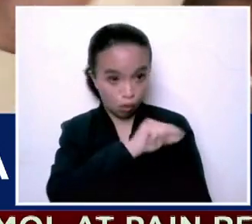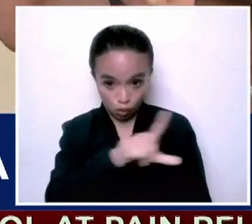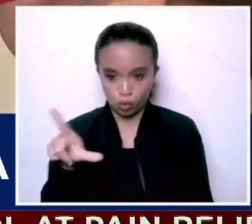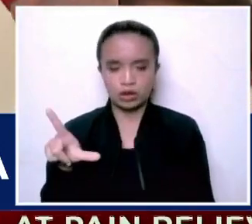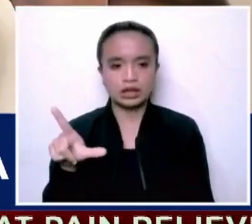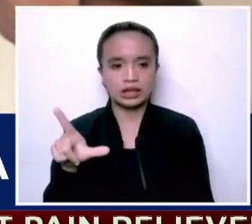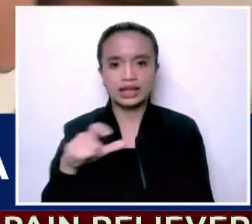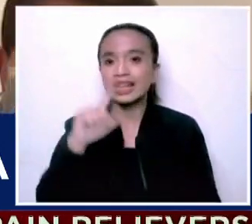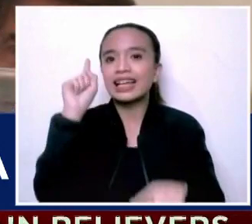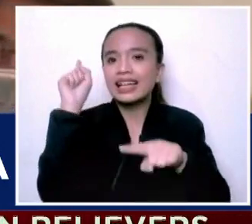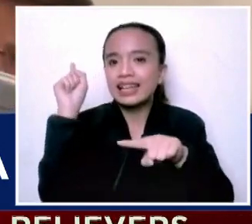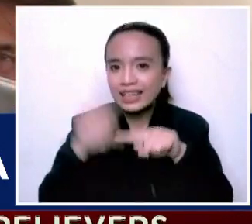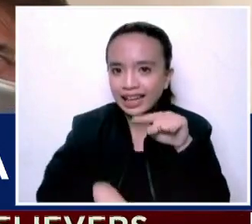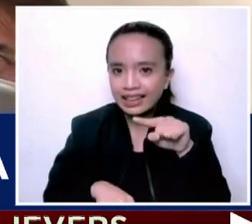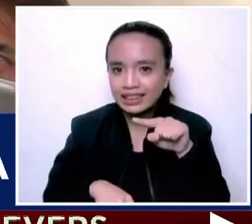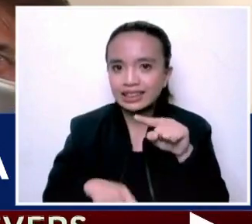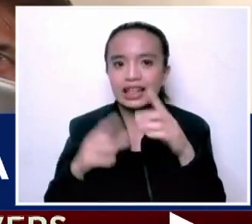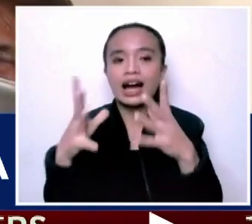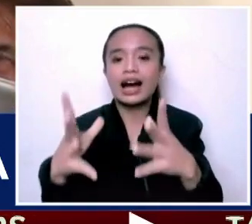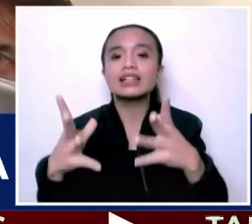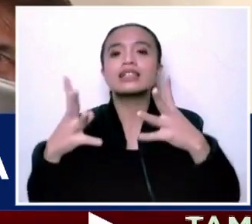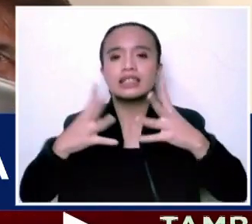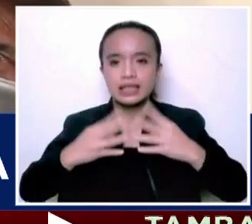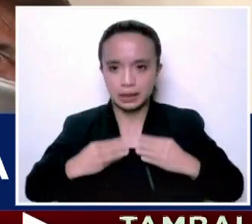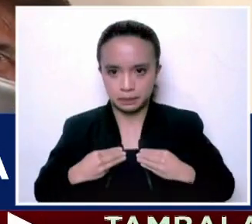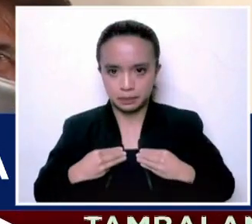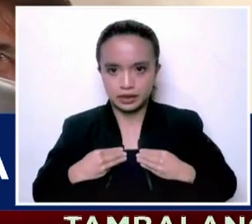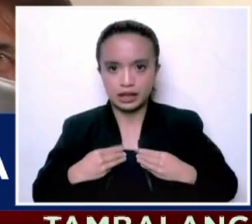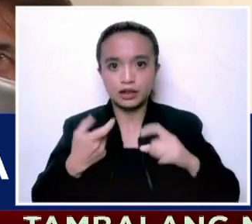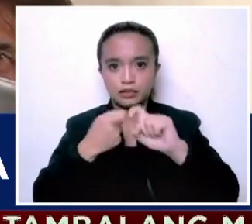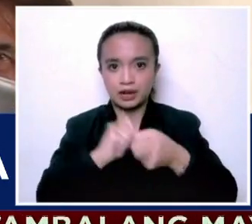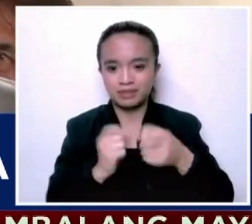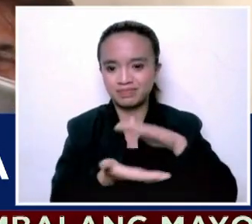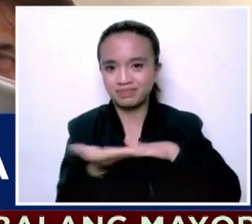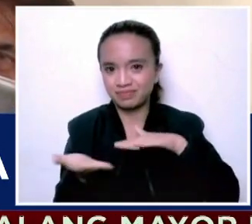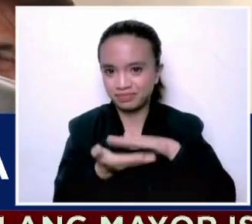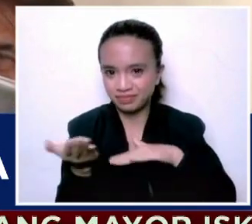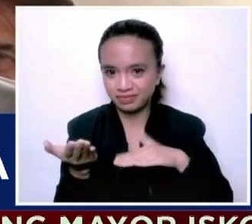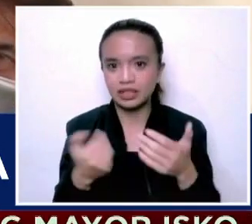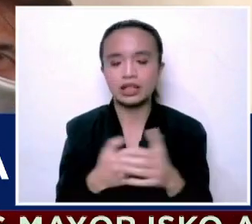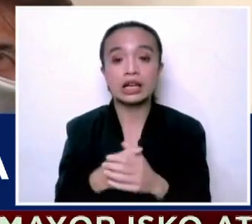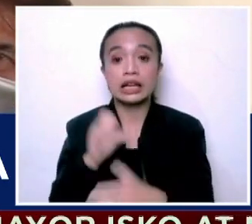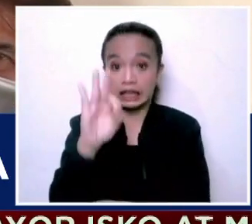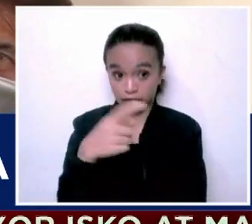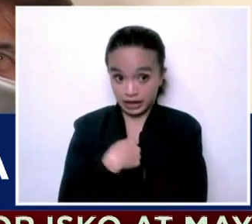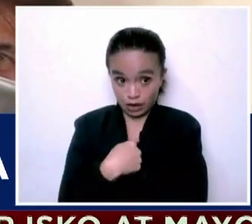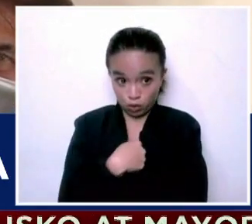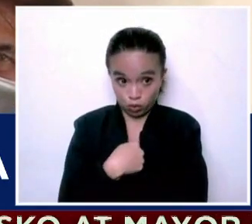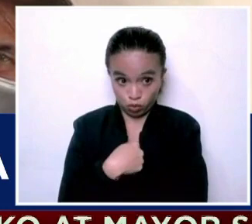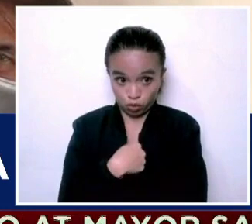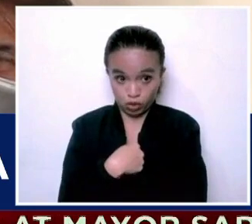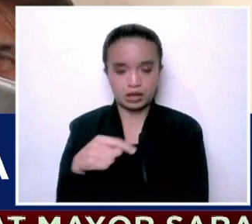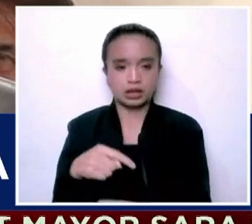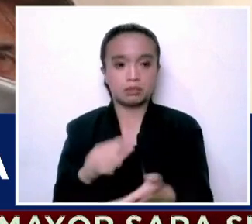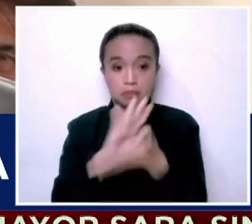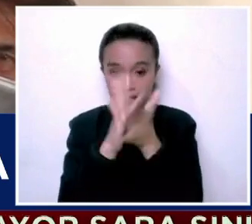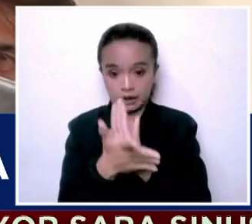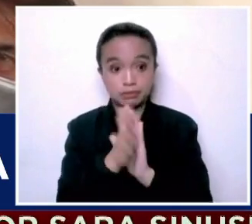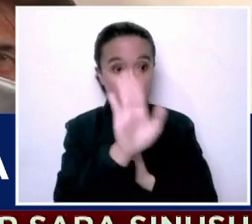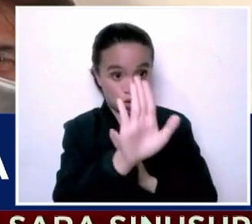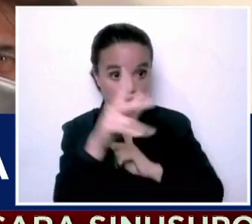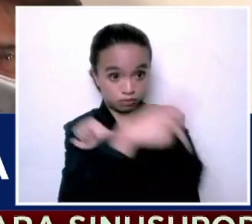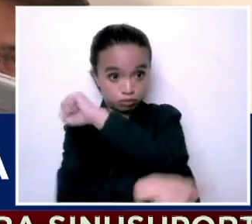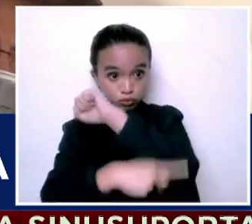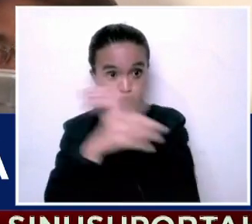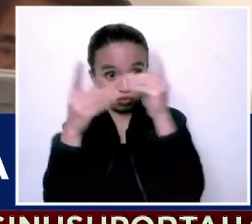po pwedeng tumanggap galing sa Weteng. At kapag ako, ang inyong provincial director,